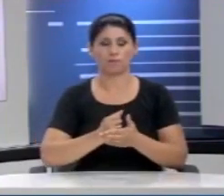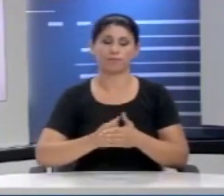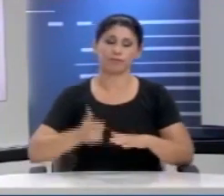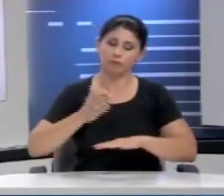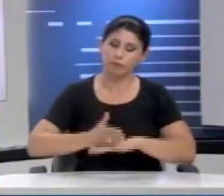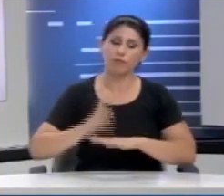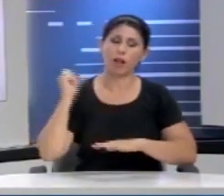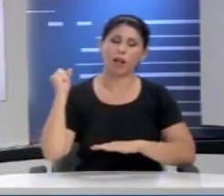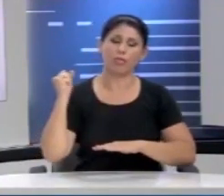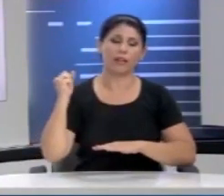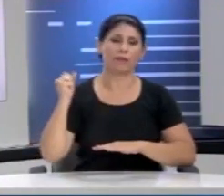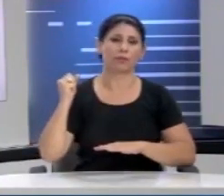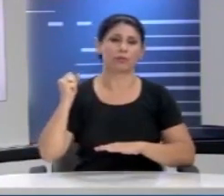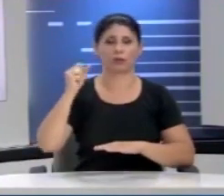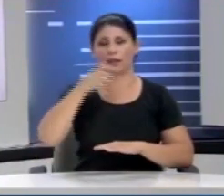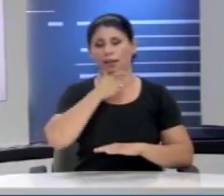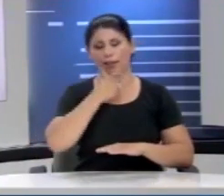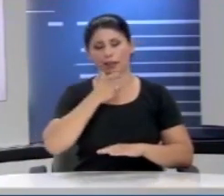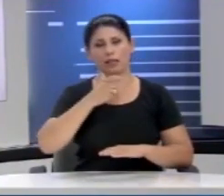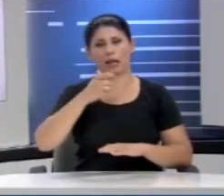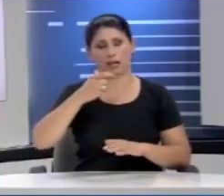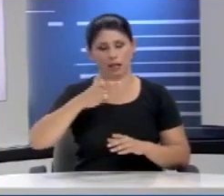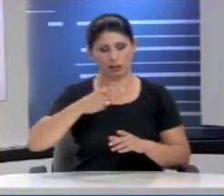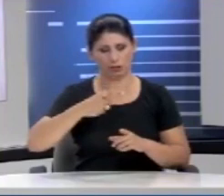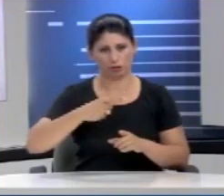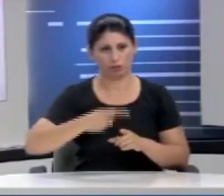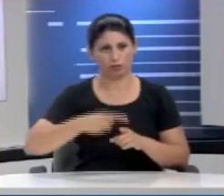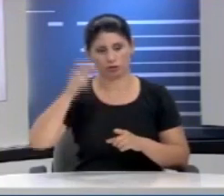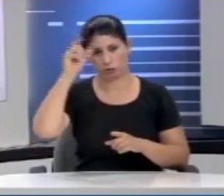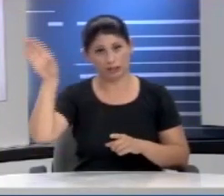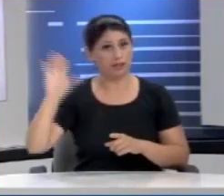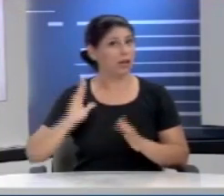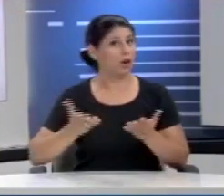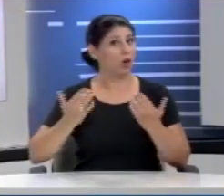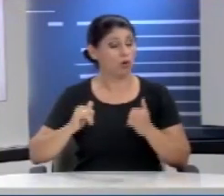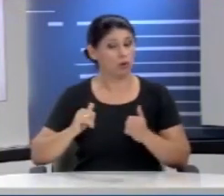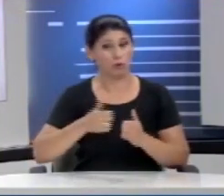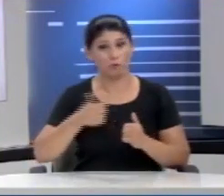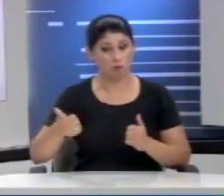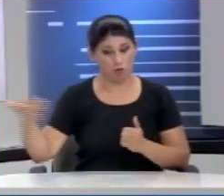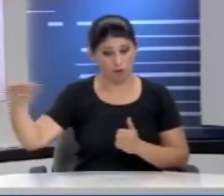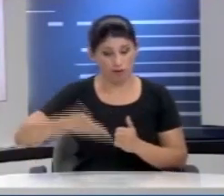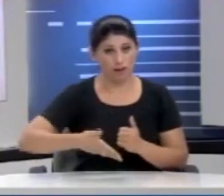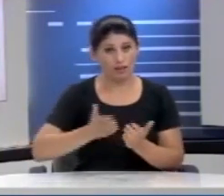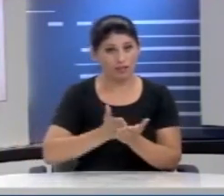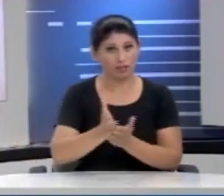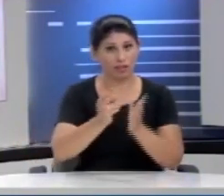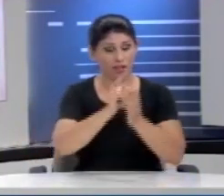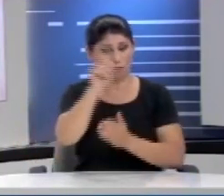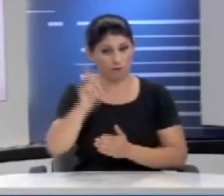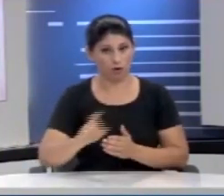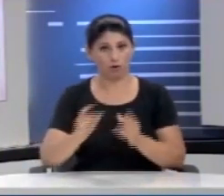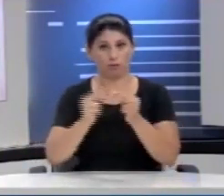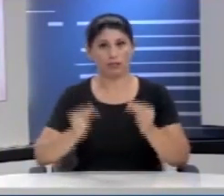δυνάμεων Βρετανίας, Τουρκίας, Ελλάδας, όχι μόνο δεν έφεραν δίκαιη και βιώσιμη λύση